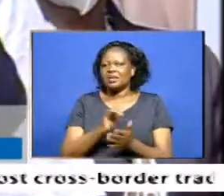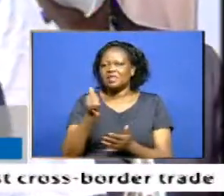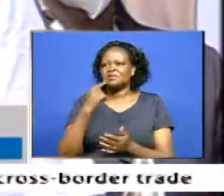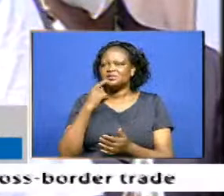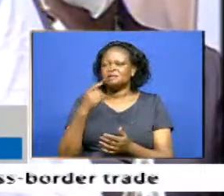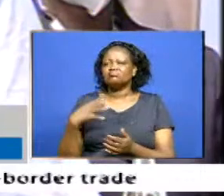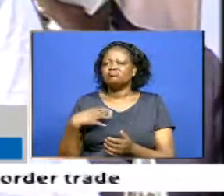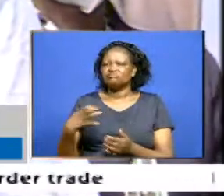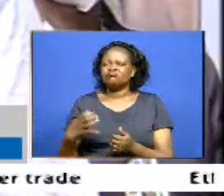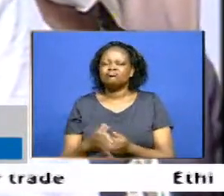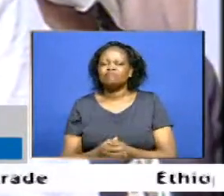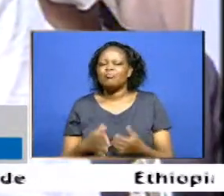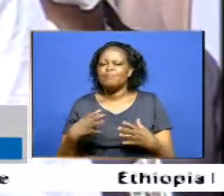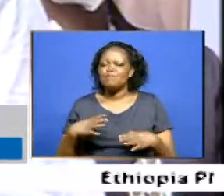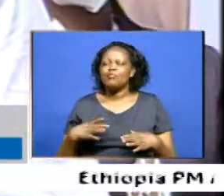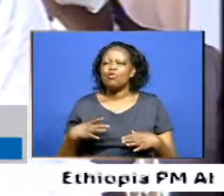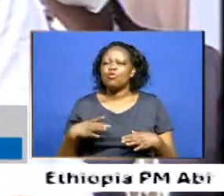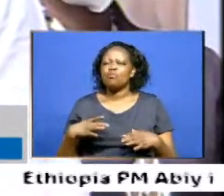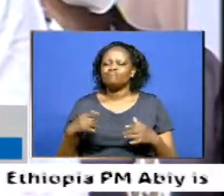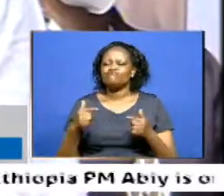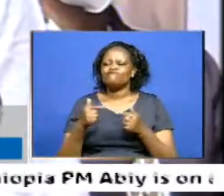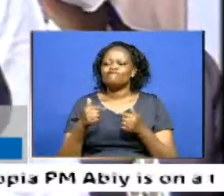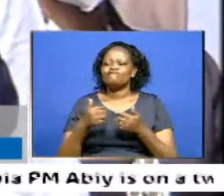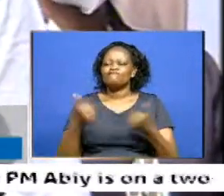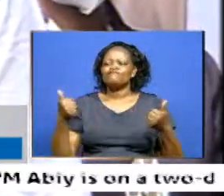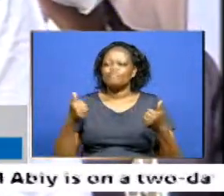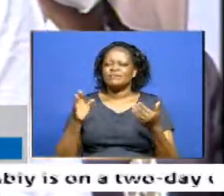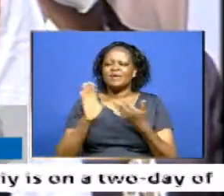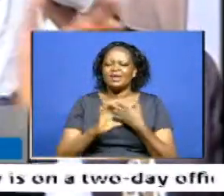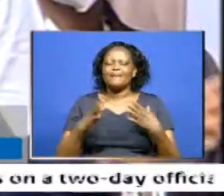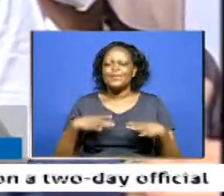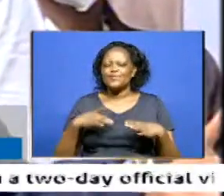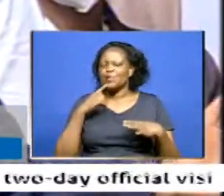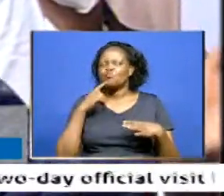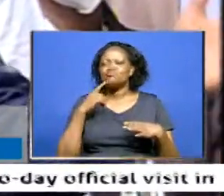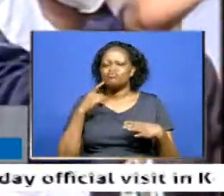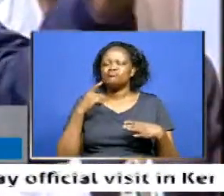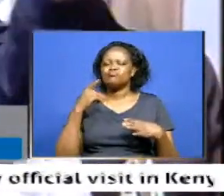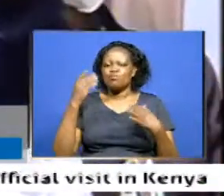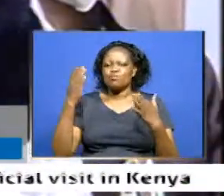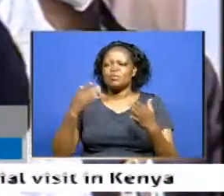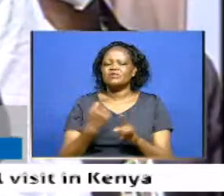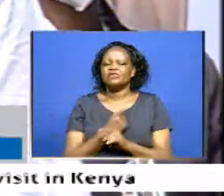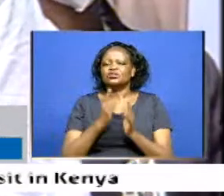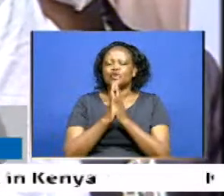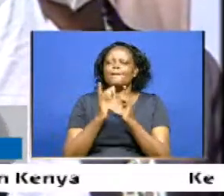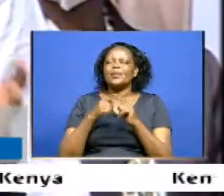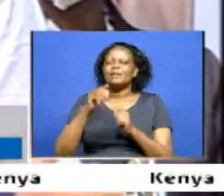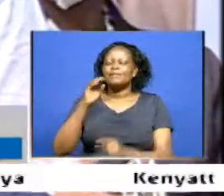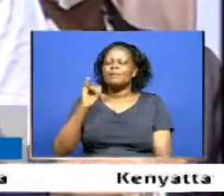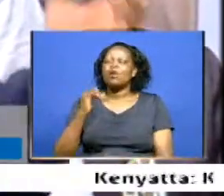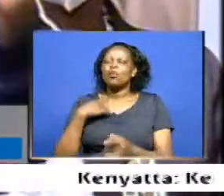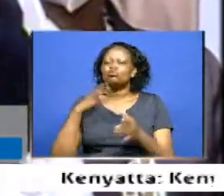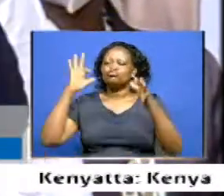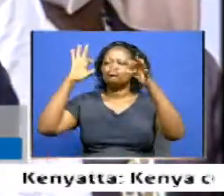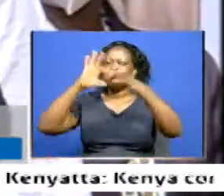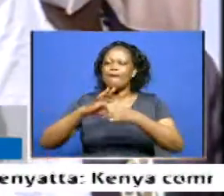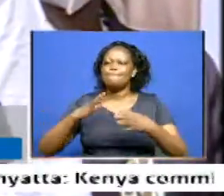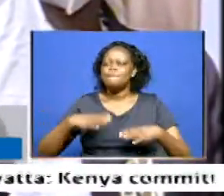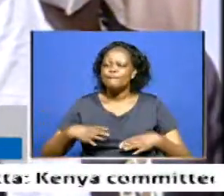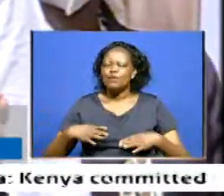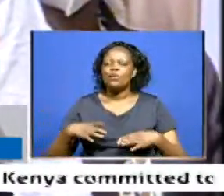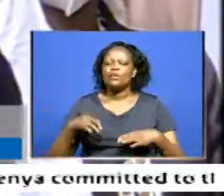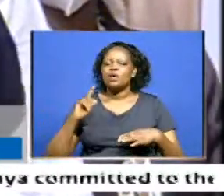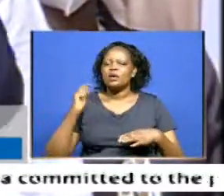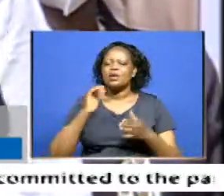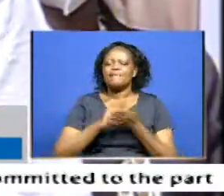Wale wanagawa nchi ni wale wanagawa nchi kwa hiyo njia. Lakini BBI inataka kuleta Wakenya yote pamoja, Kenya ikue kitu